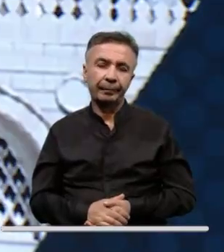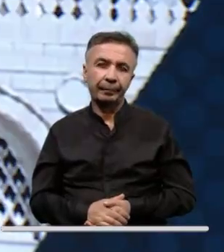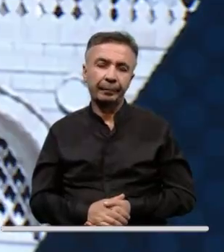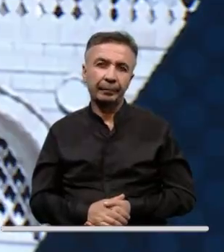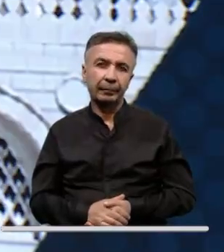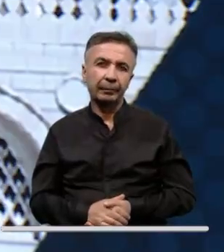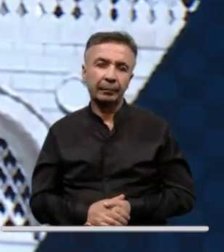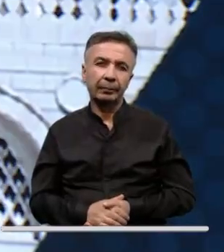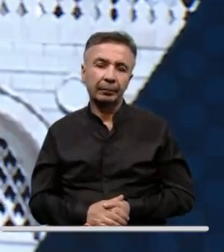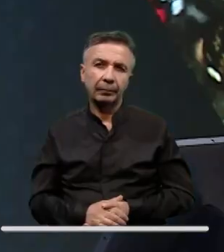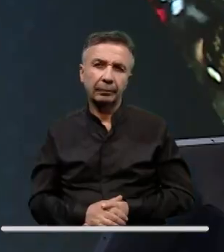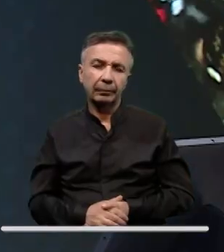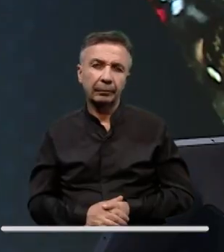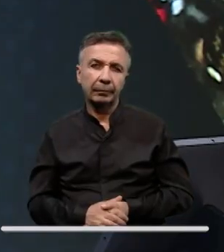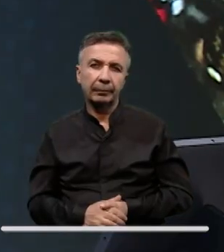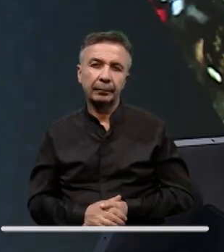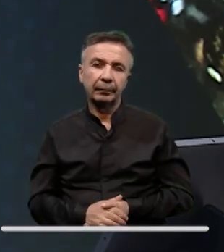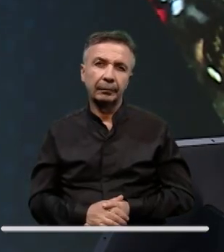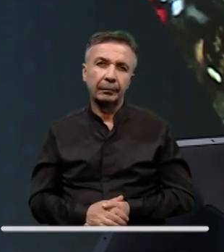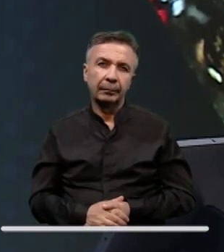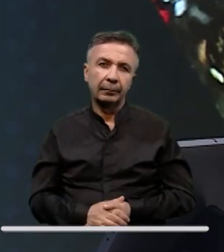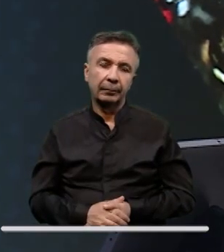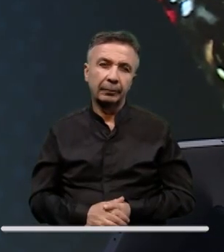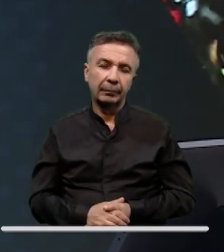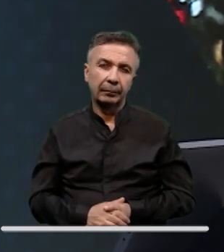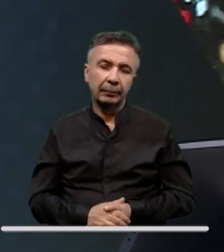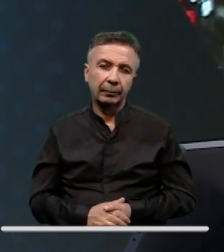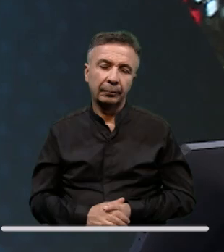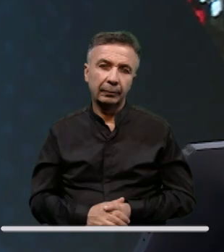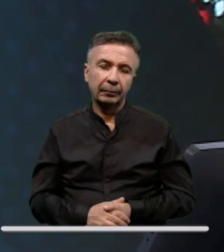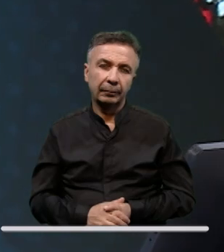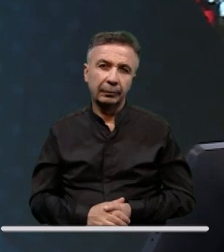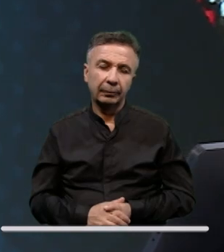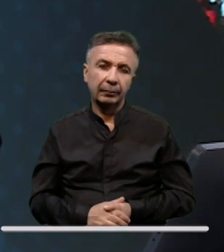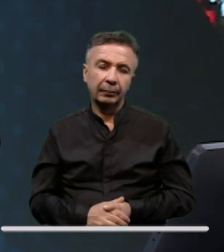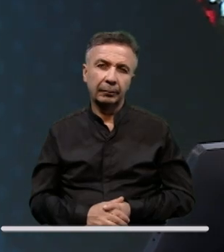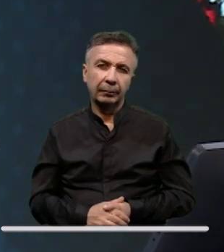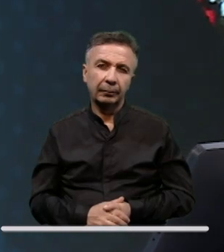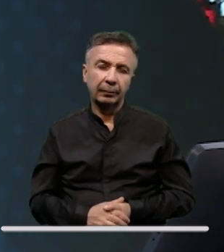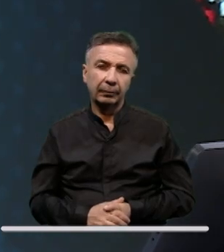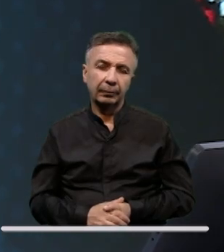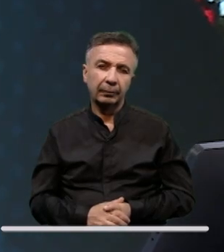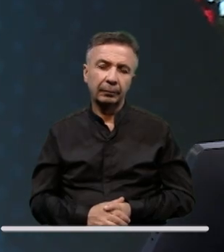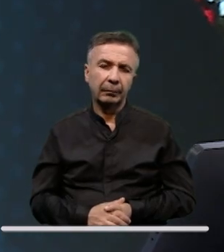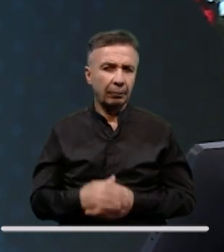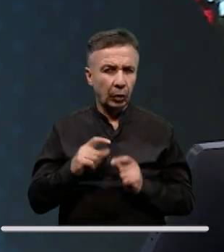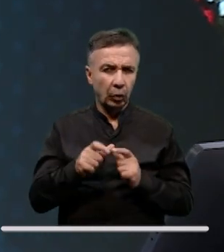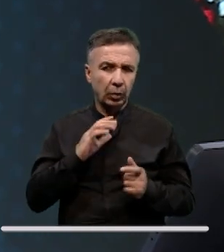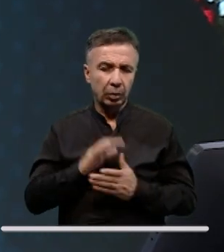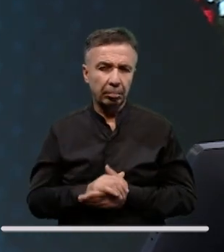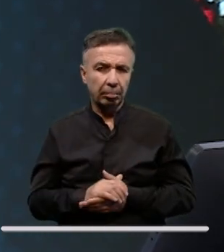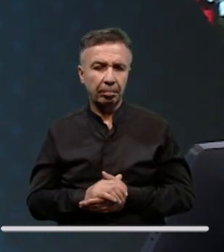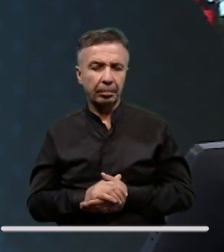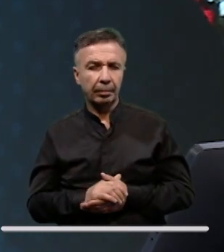Gelir Eyvallah hocam Teşekkür ederiz Tabii burada şeye de dikkat etmek lazım mı hocam benim aklıma geldi bu da benim sorum olsun diyelim ki